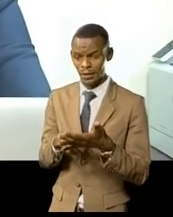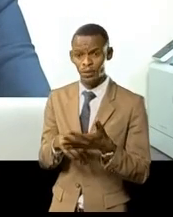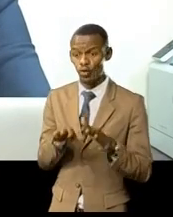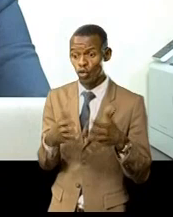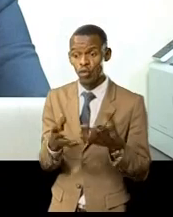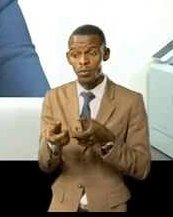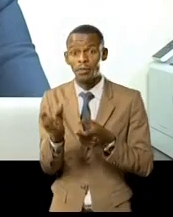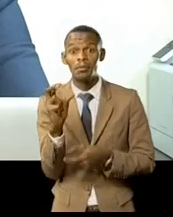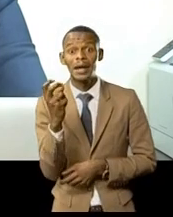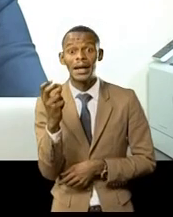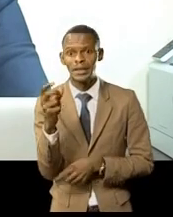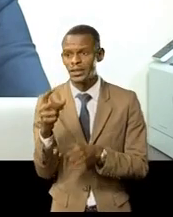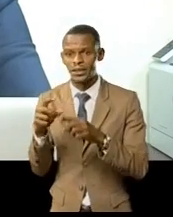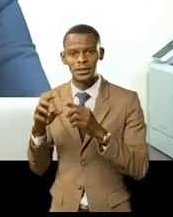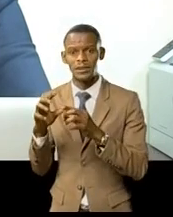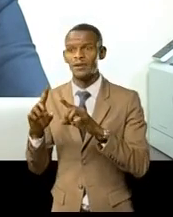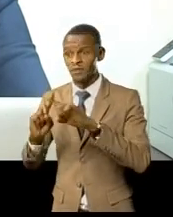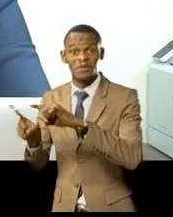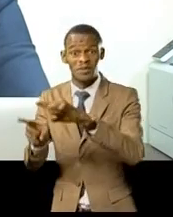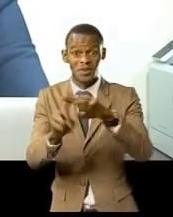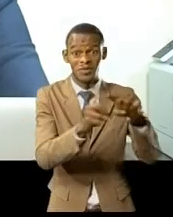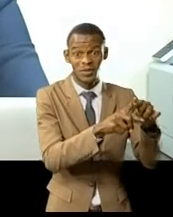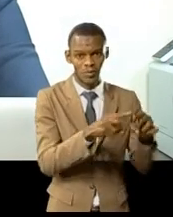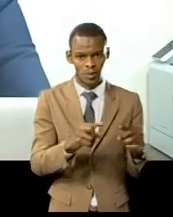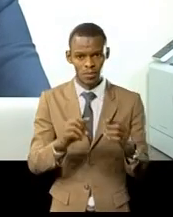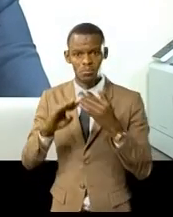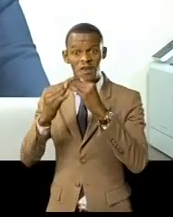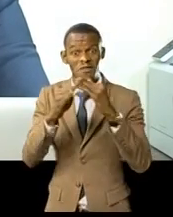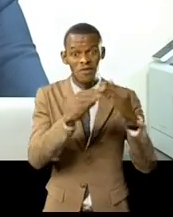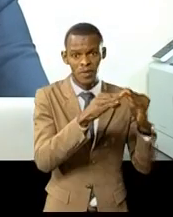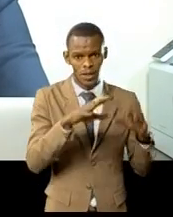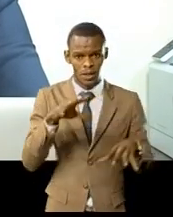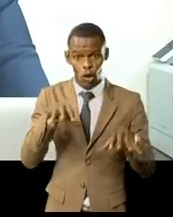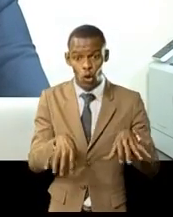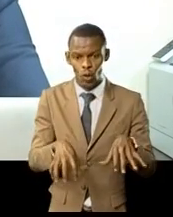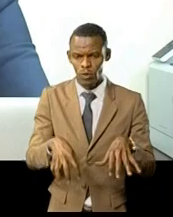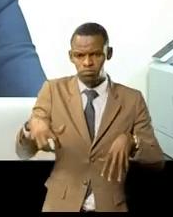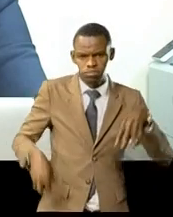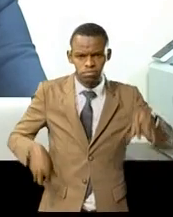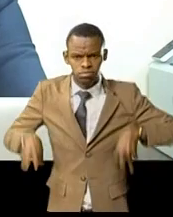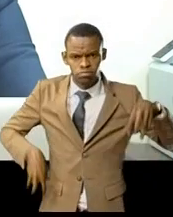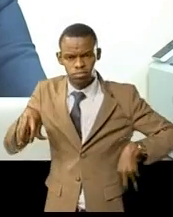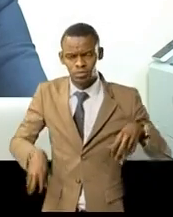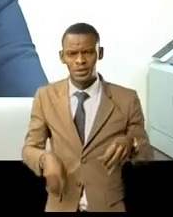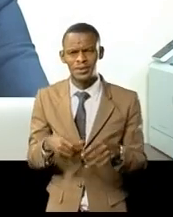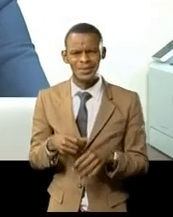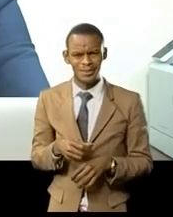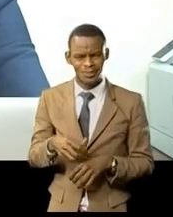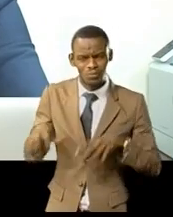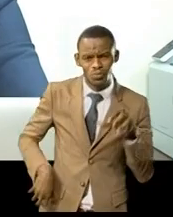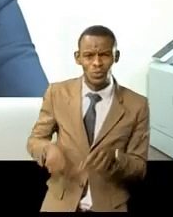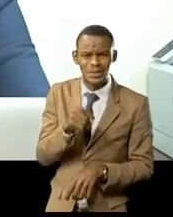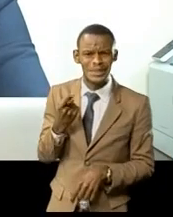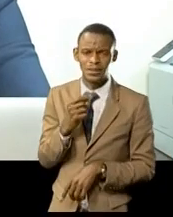ressources naturelles et le contrôle sauvage et irrégulier des concessions minières par des